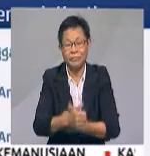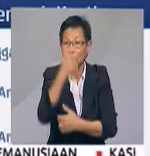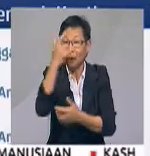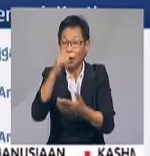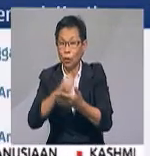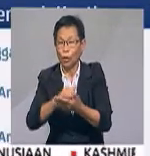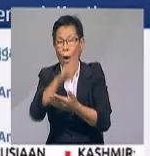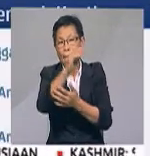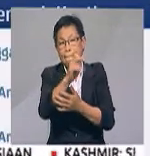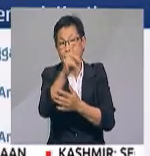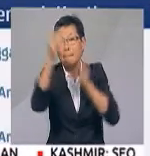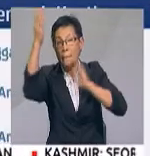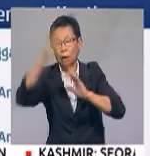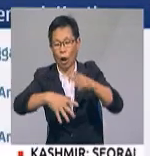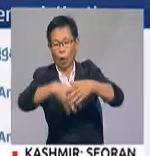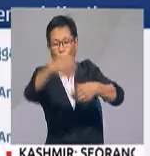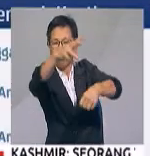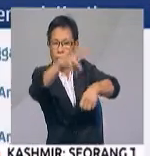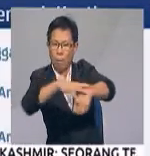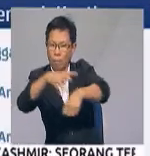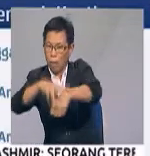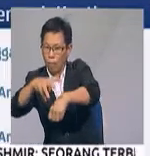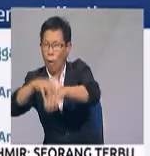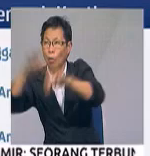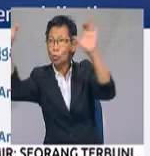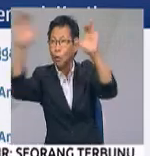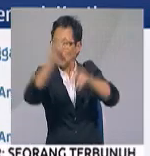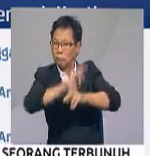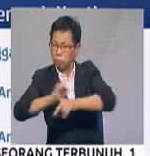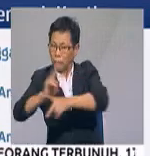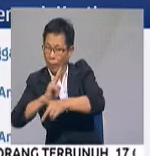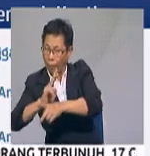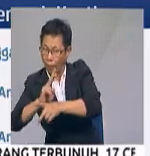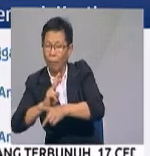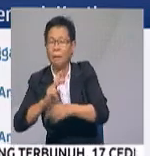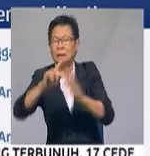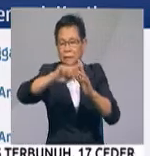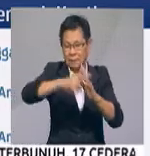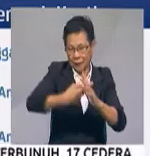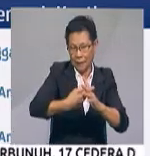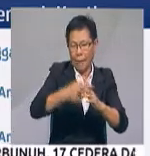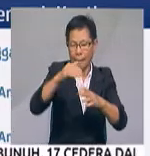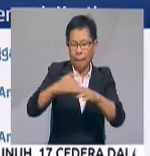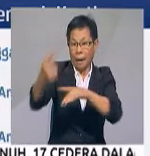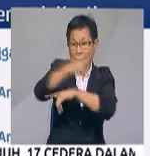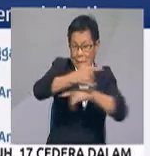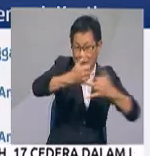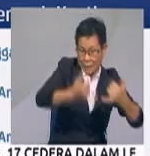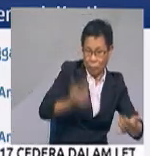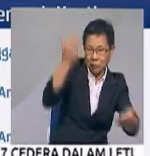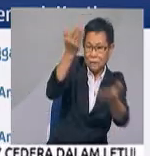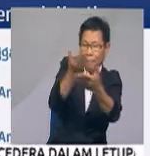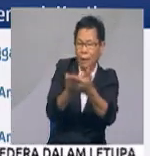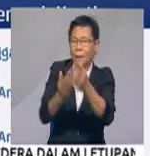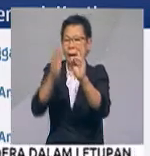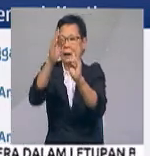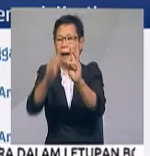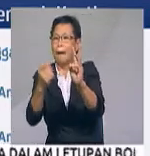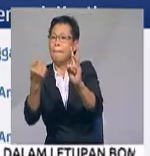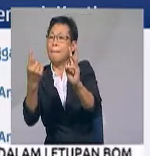Justeru itu, Met Malaysia mengeluarkan amaran cuaca waspada iaitu berkuat kuasa pada hari ini sehingga 6